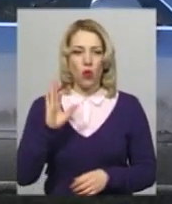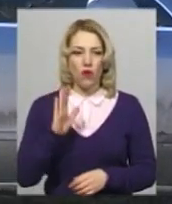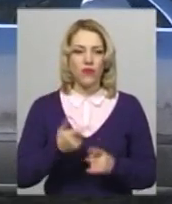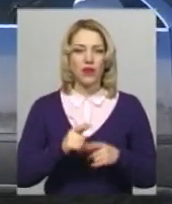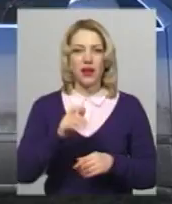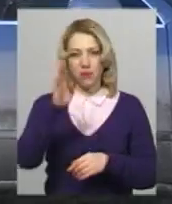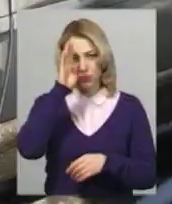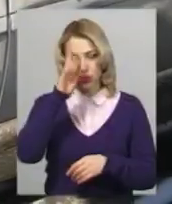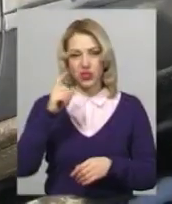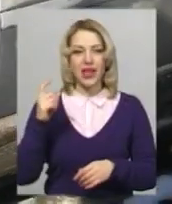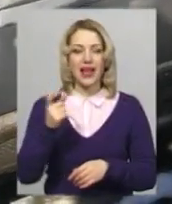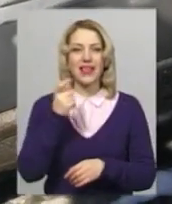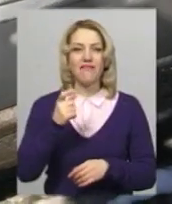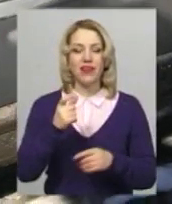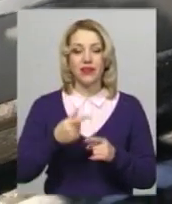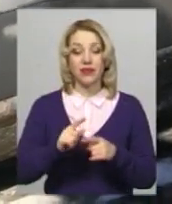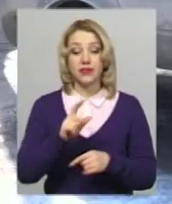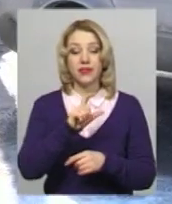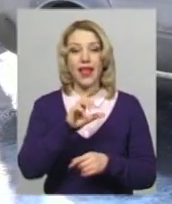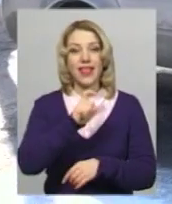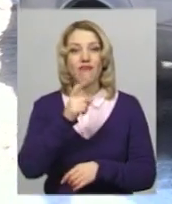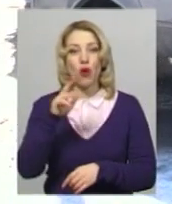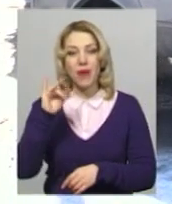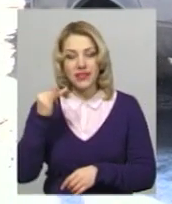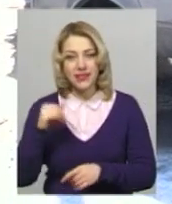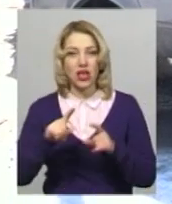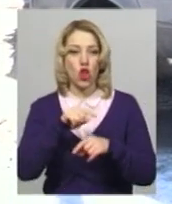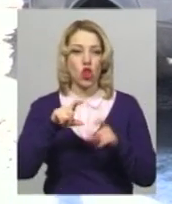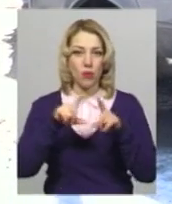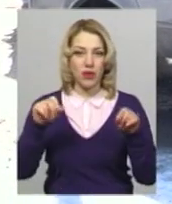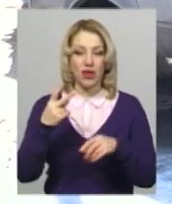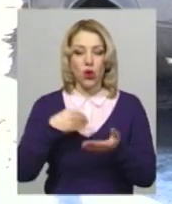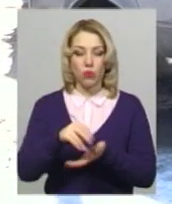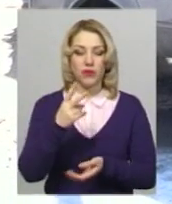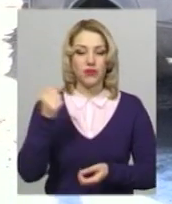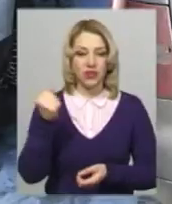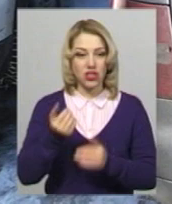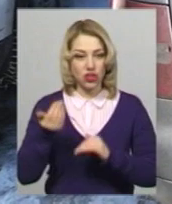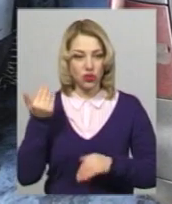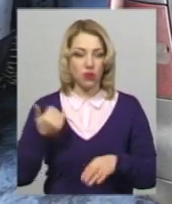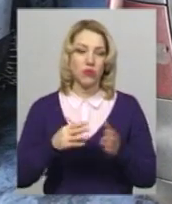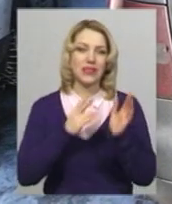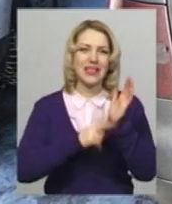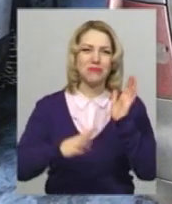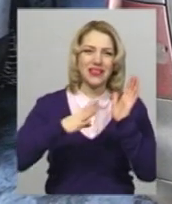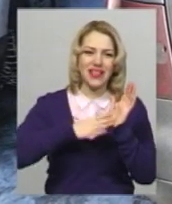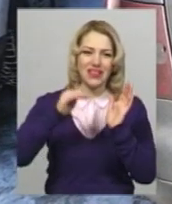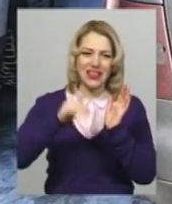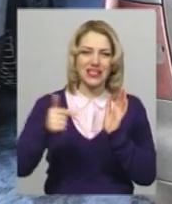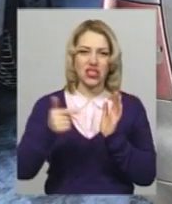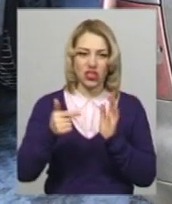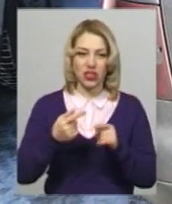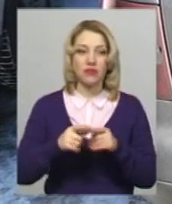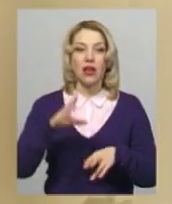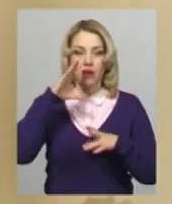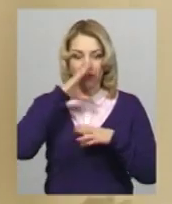європейськими номерами. Чоловік каже, авто придбав два тижні тому. На його розмитнення витратив 79 тисяч гривень. Авто вдалося розмитнити ще у